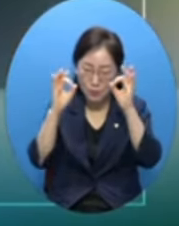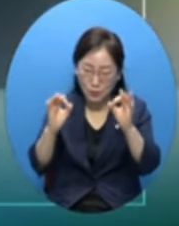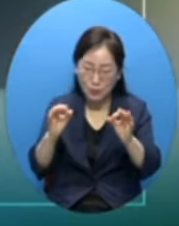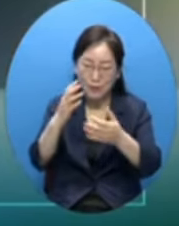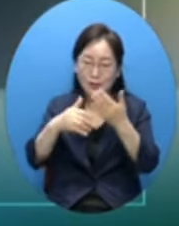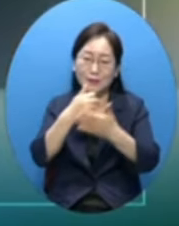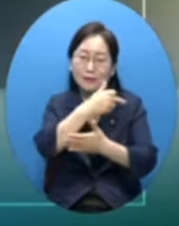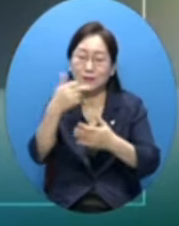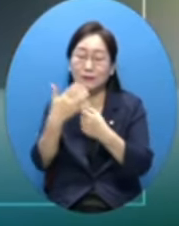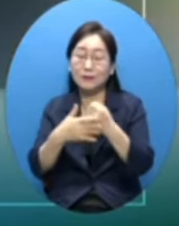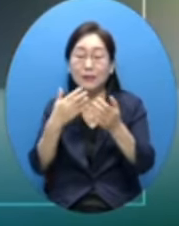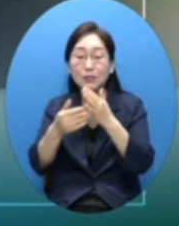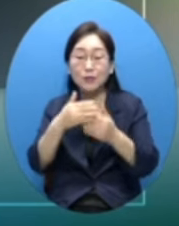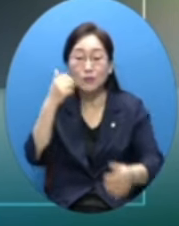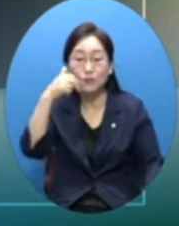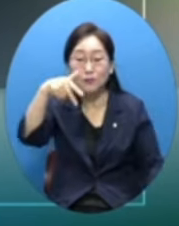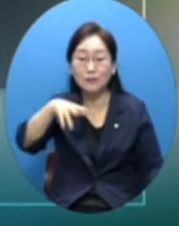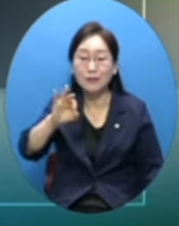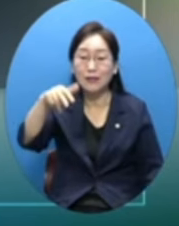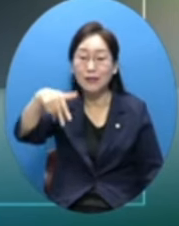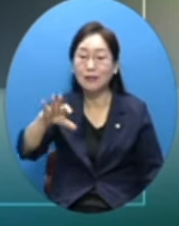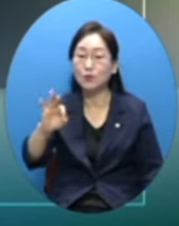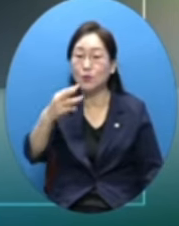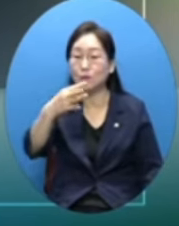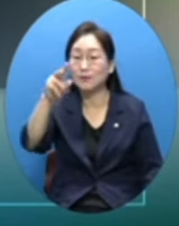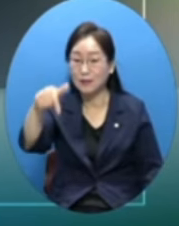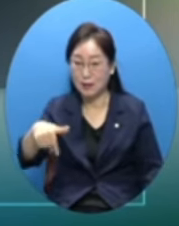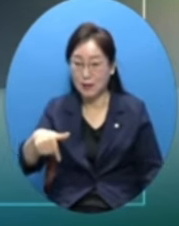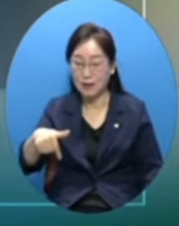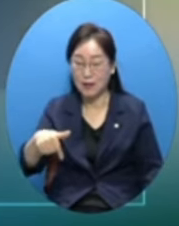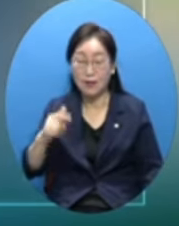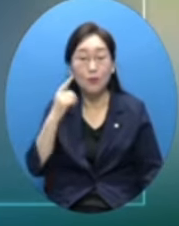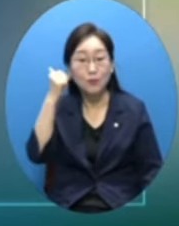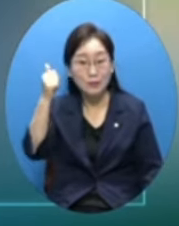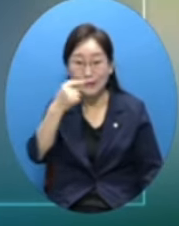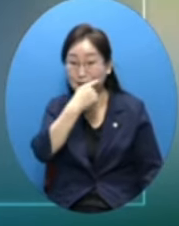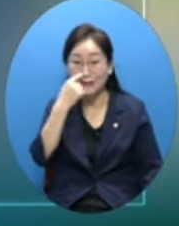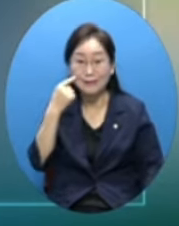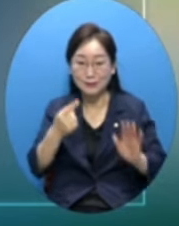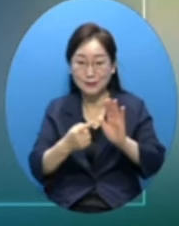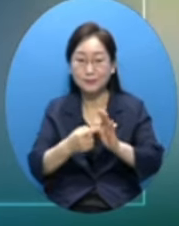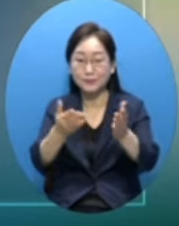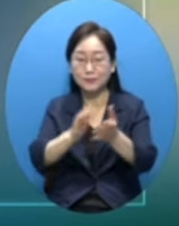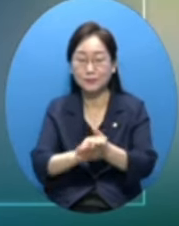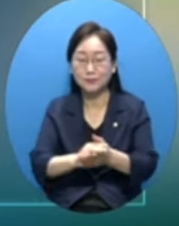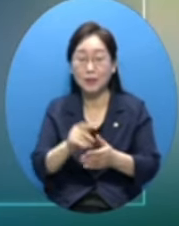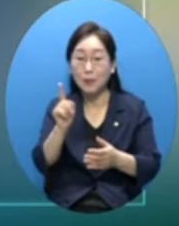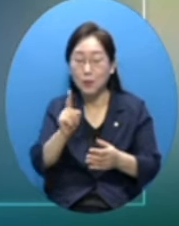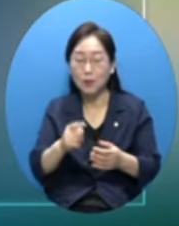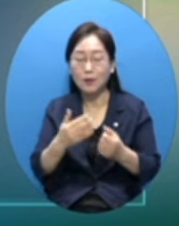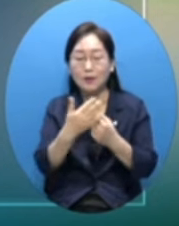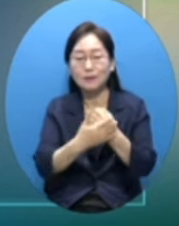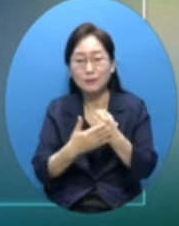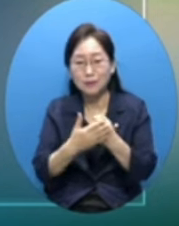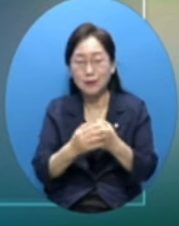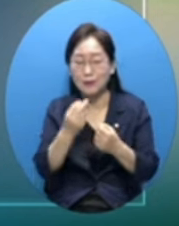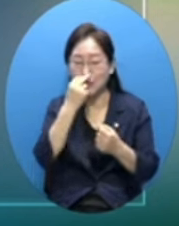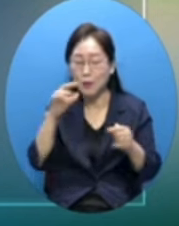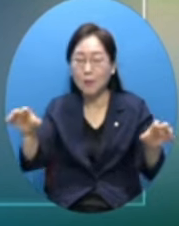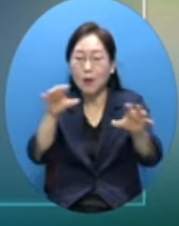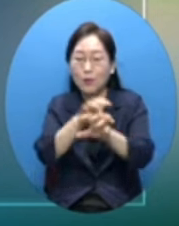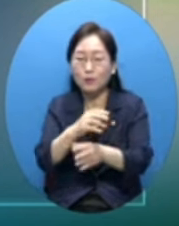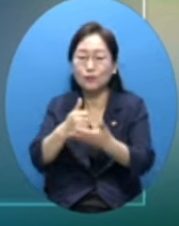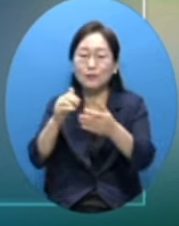체험한 장종택 목사님의 간증입니다 장 목사님은 은혜로다 생명과 바꾼 주의 사랑을